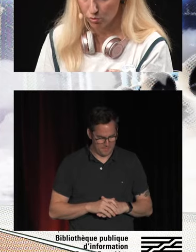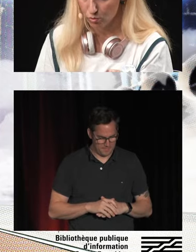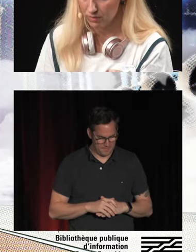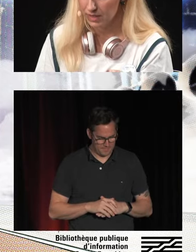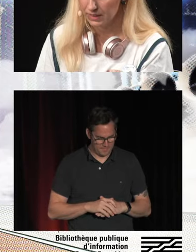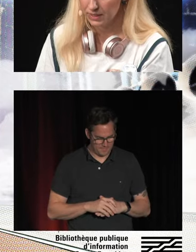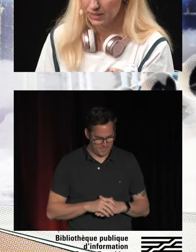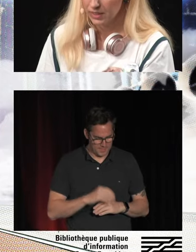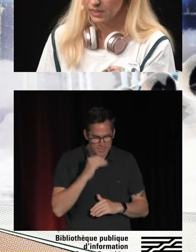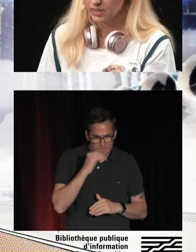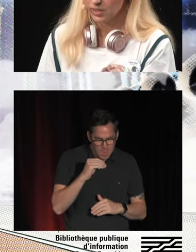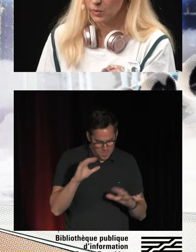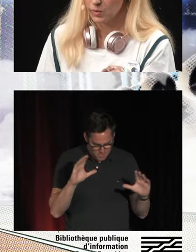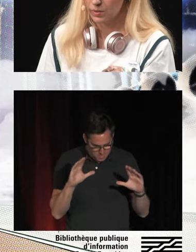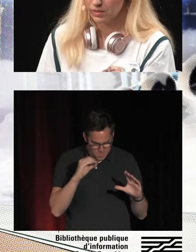Bouge-toi, voilà.